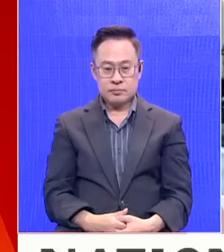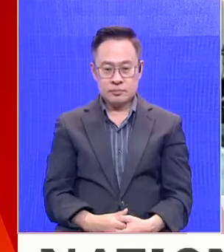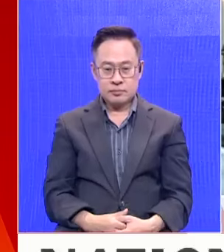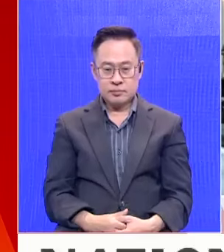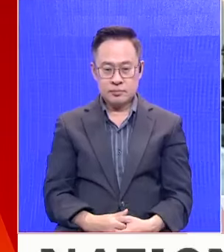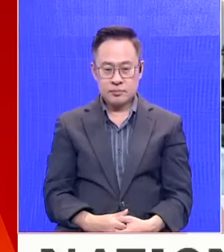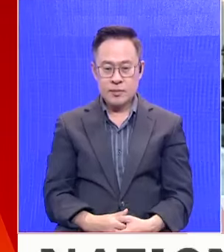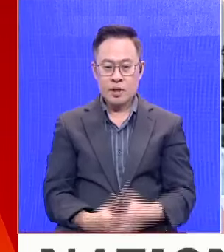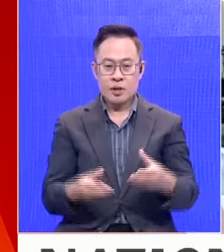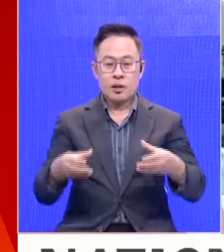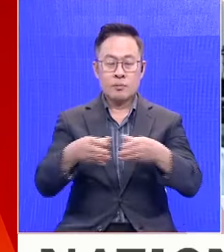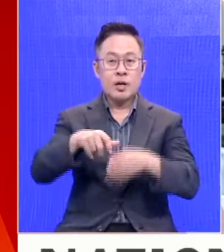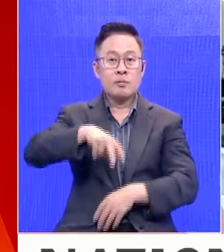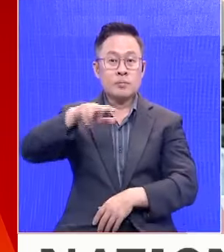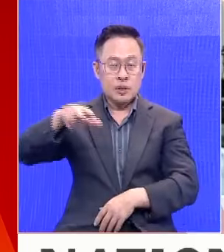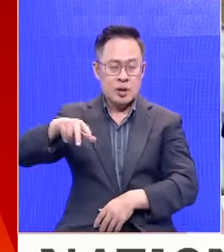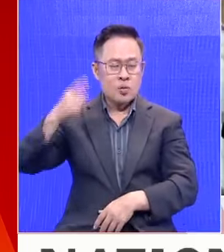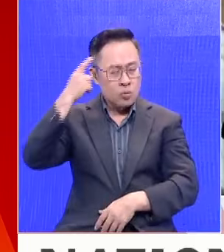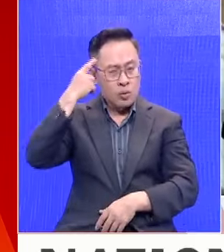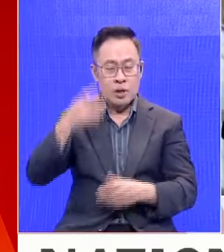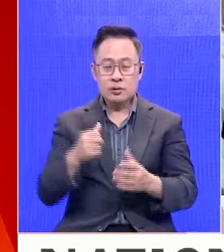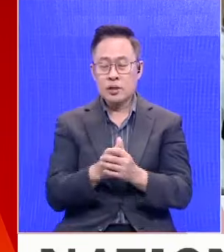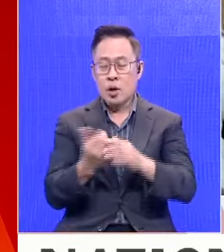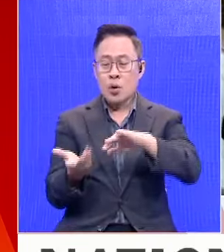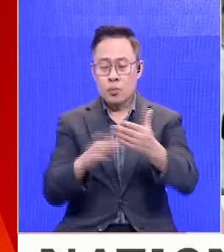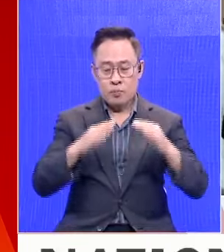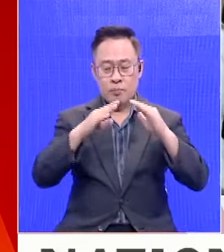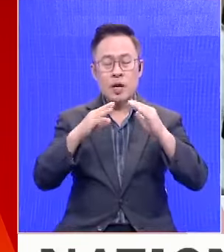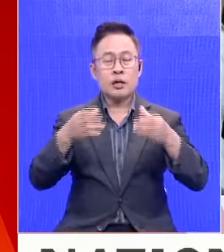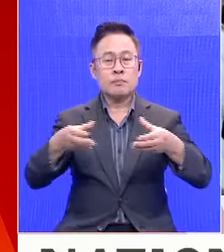เพื่อไทยเขาบอกโอ้เขาก็มีประสบการณ์นะมันไม่ใช่อยู่ๆจะมาปุ๊บยุบปั๊บได้หรอกนะครับ